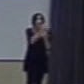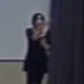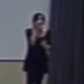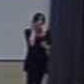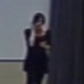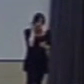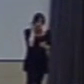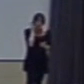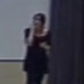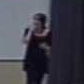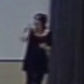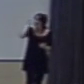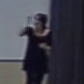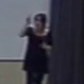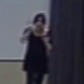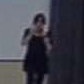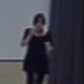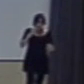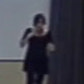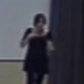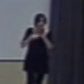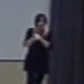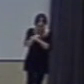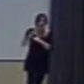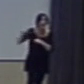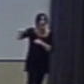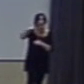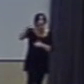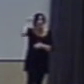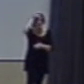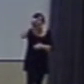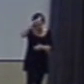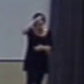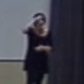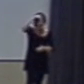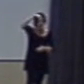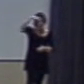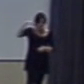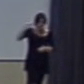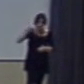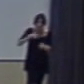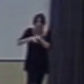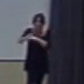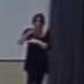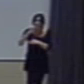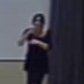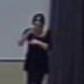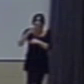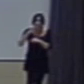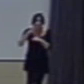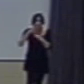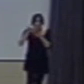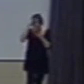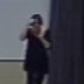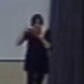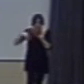d'Emirats, Jeran Musa, que estava entrant des de Turquia fins a Síria, en aquest de terra de ningú que hi ha ara mateix entre un dels pobles